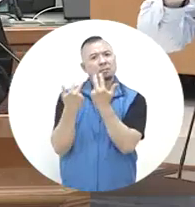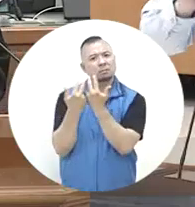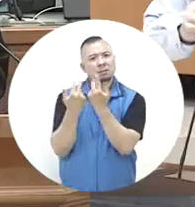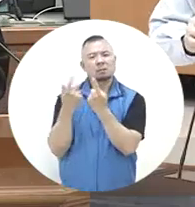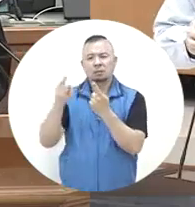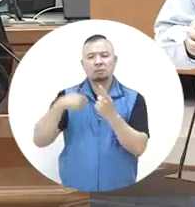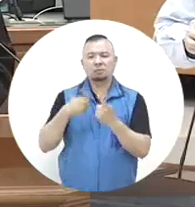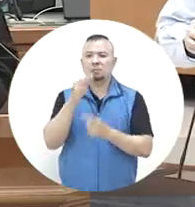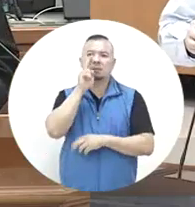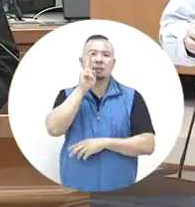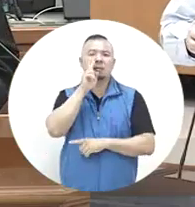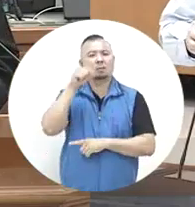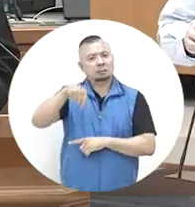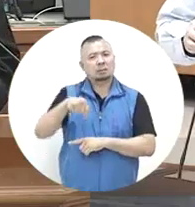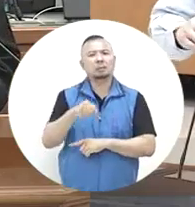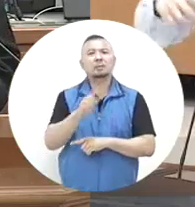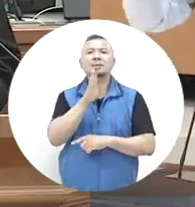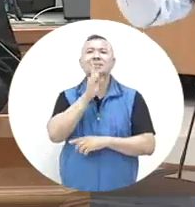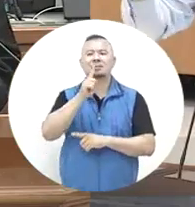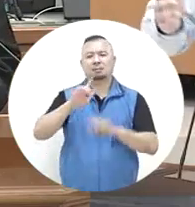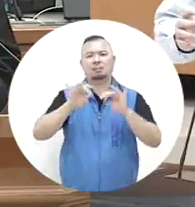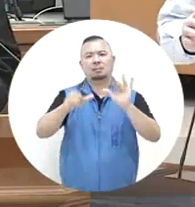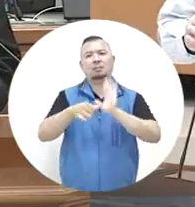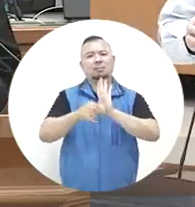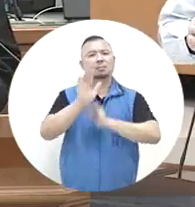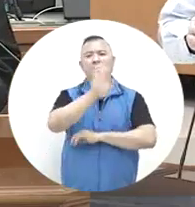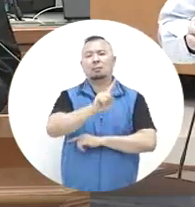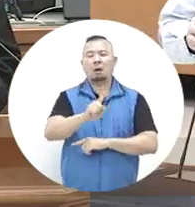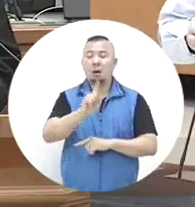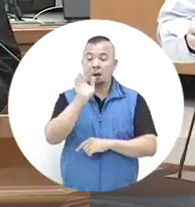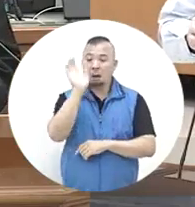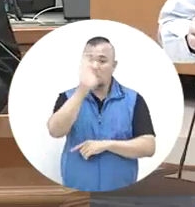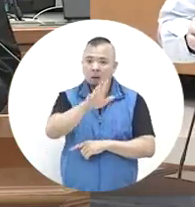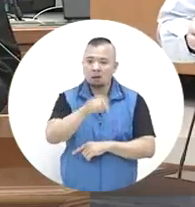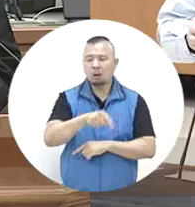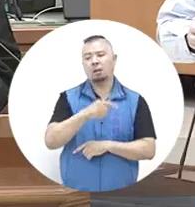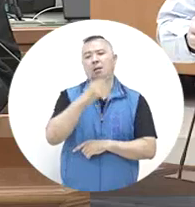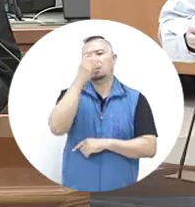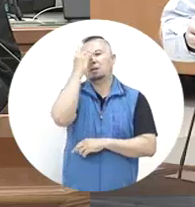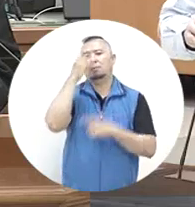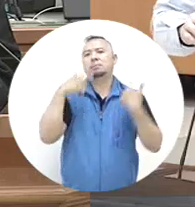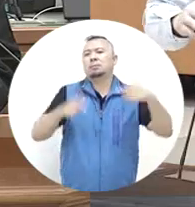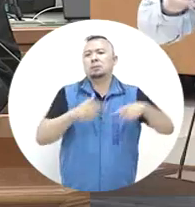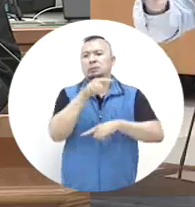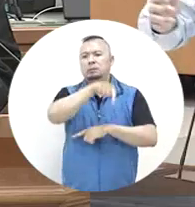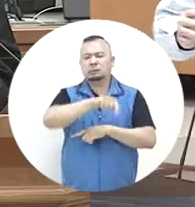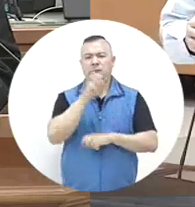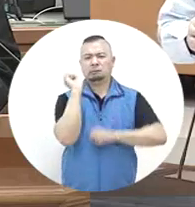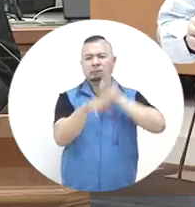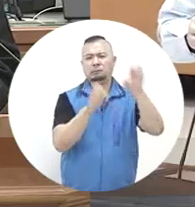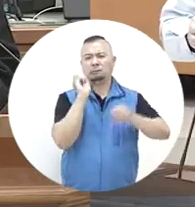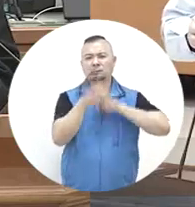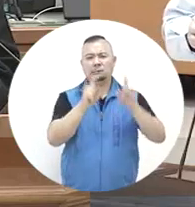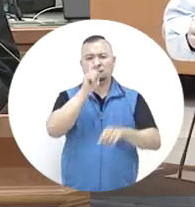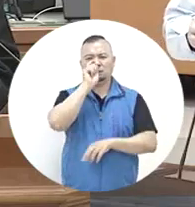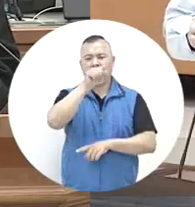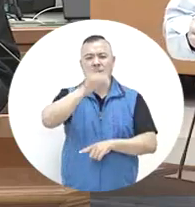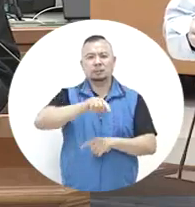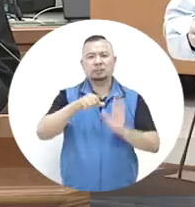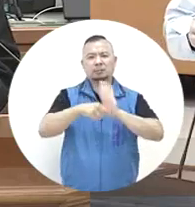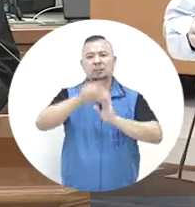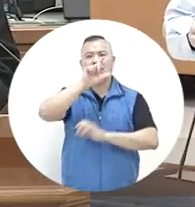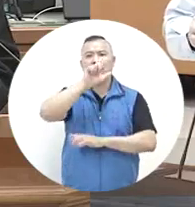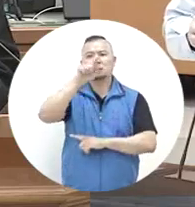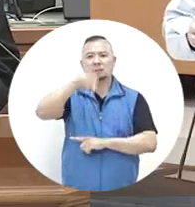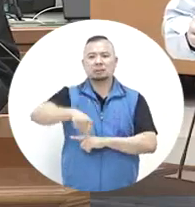是一个地名，这个其实不是，因为那个地方很脏很乱，所以叫做垃圾山呐。市长就是市长期间哦，真